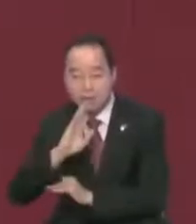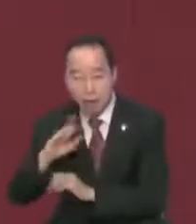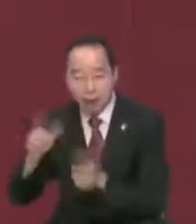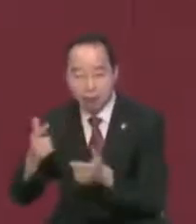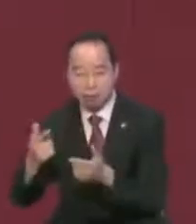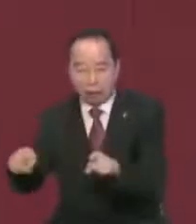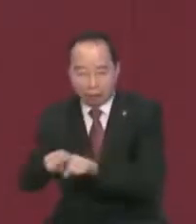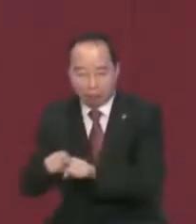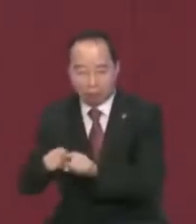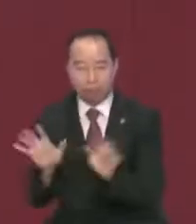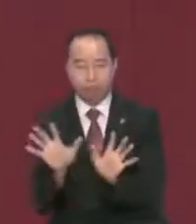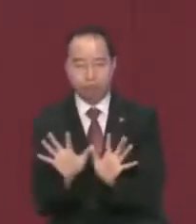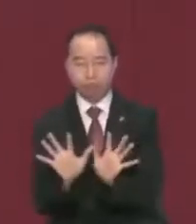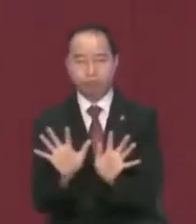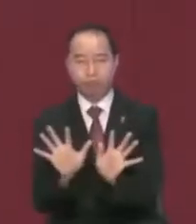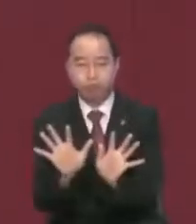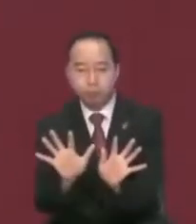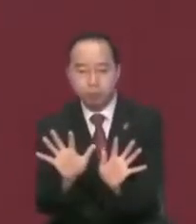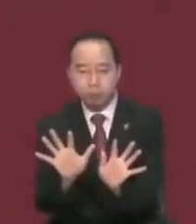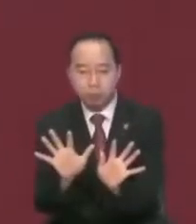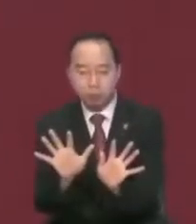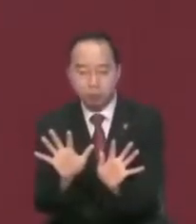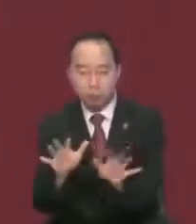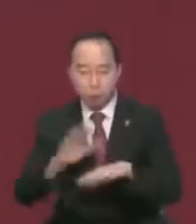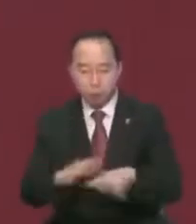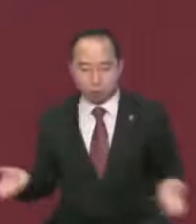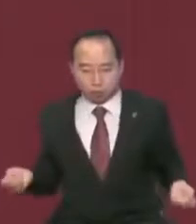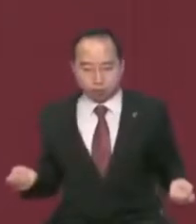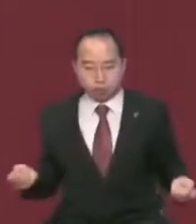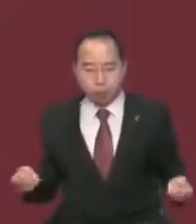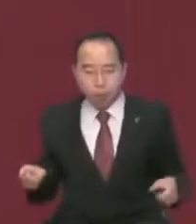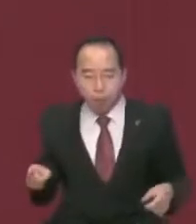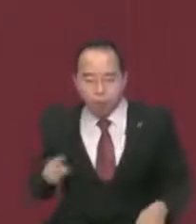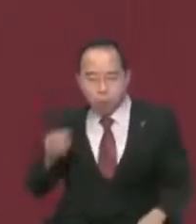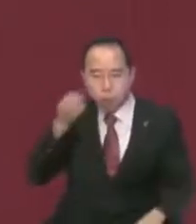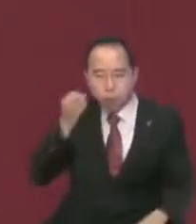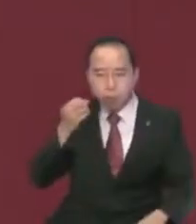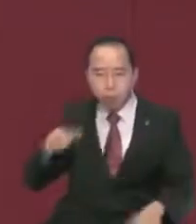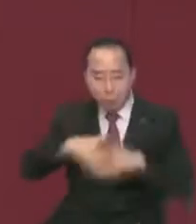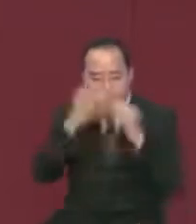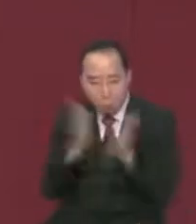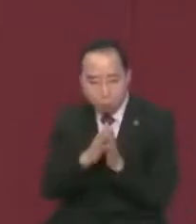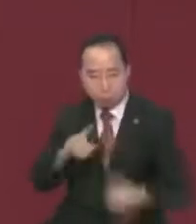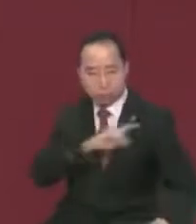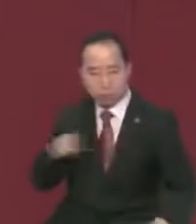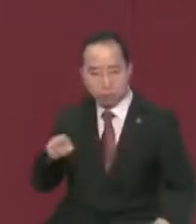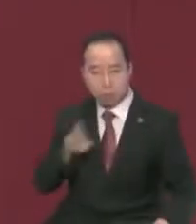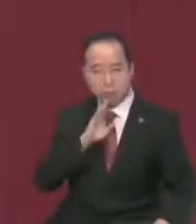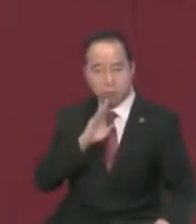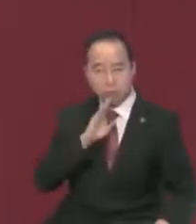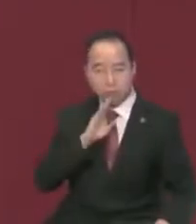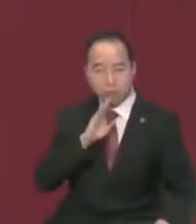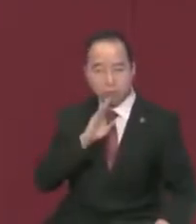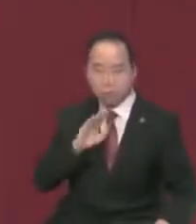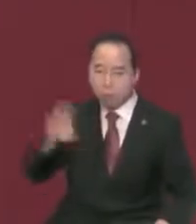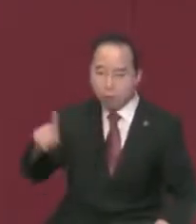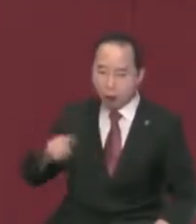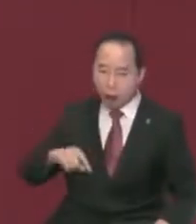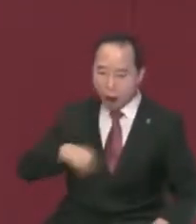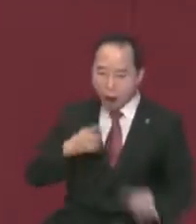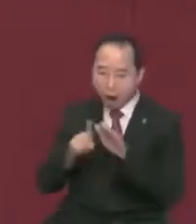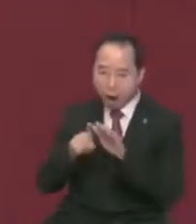나눠 먹었습니다. 학자는 궁금했습니다. 혼자 1등을 하면 다 먹을 수 있는데 왜